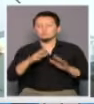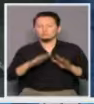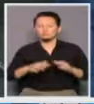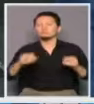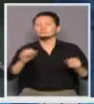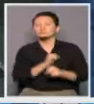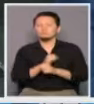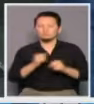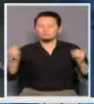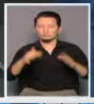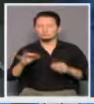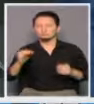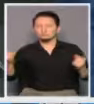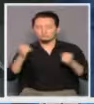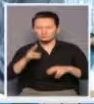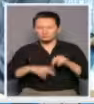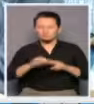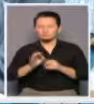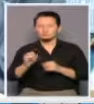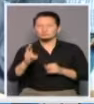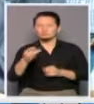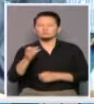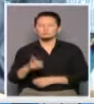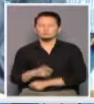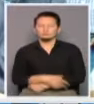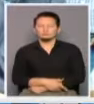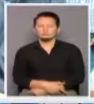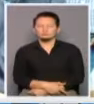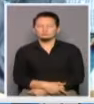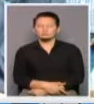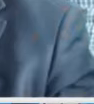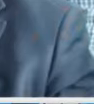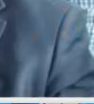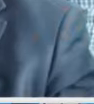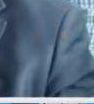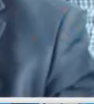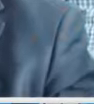мест в селе Сары-Тугай, спортивный комплекс в селе Акжаик.